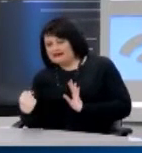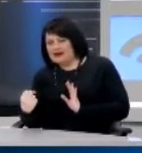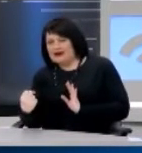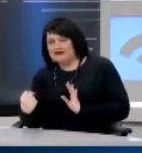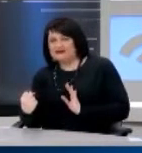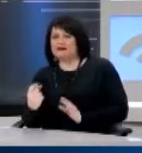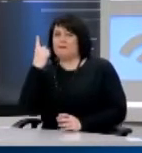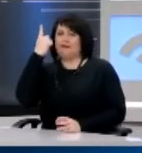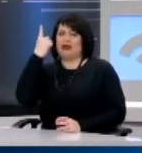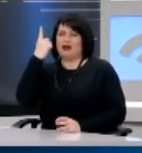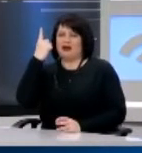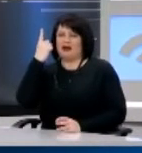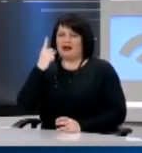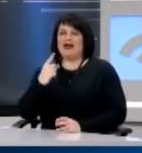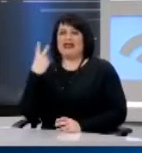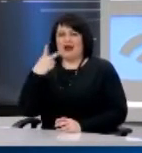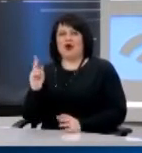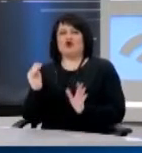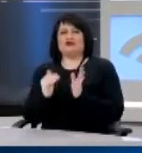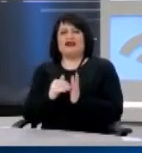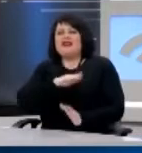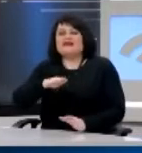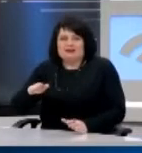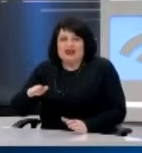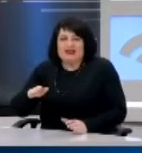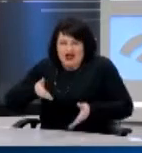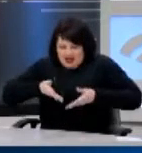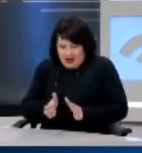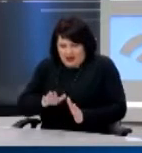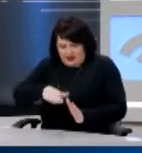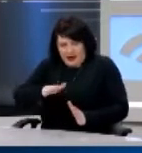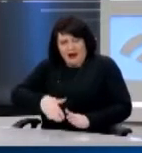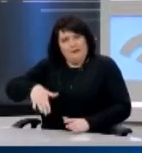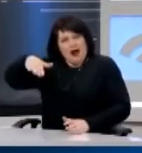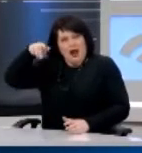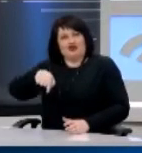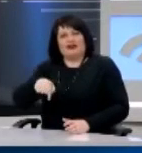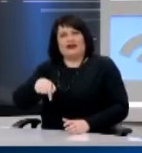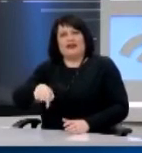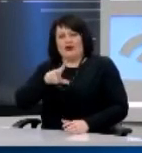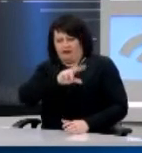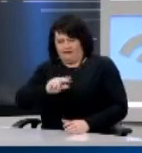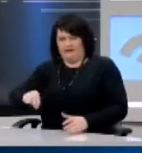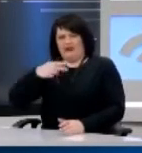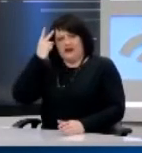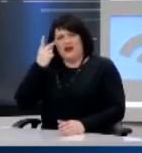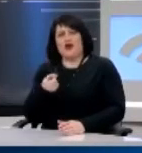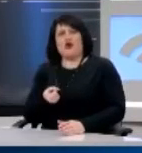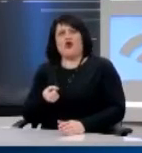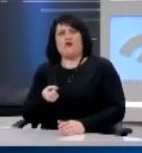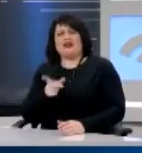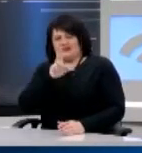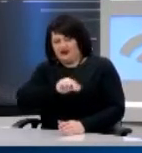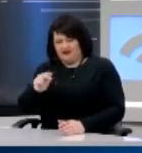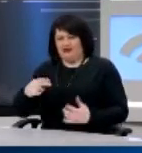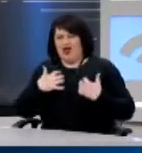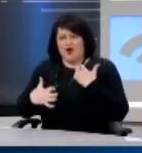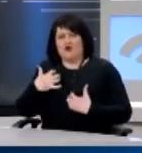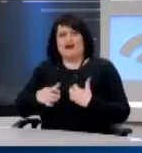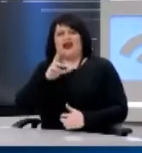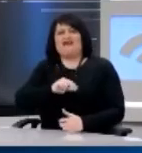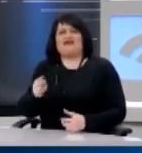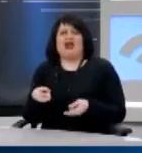μεγάλωσαν εδώ, που έχουν τα ίδια δικαιώματα, τις ίδιες αγωνίες, τις ίδιες ελπίδες, την ίδια ελληνική ψυχή με αυτόν στον οποίο